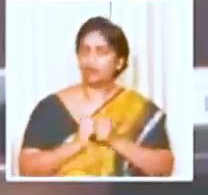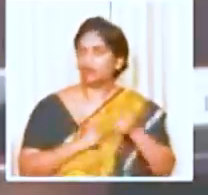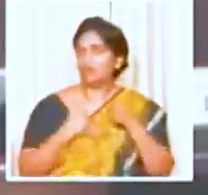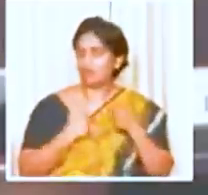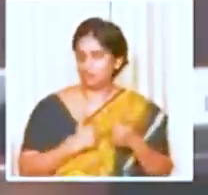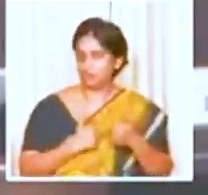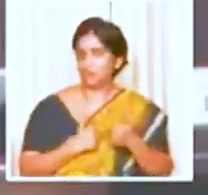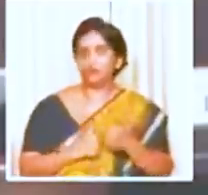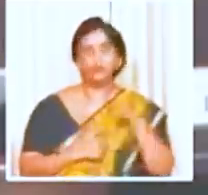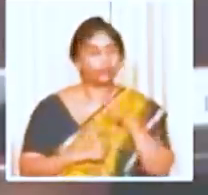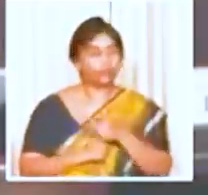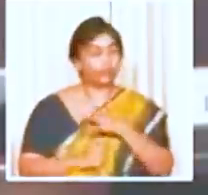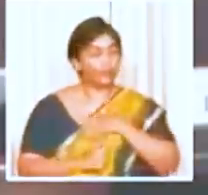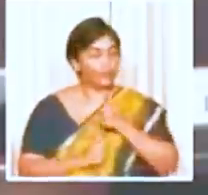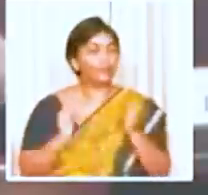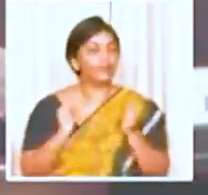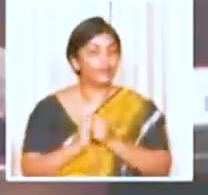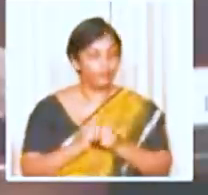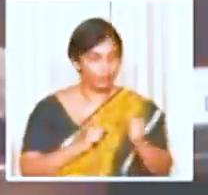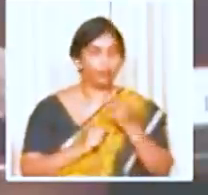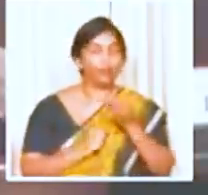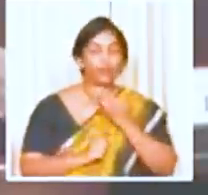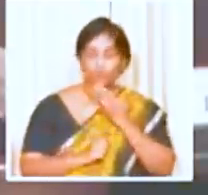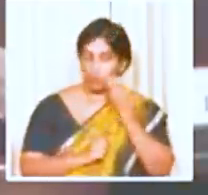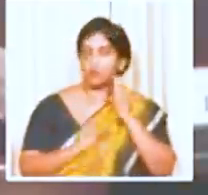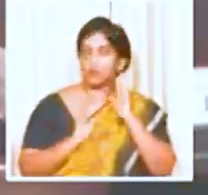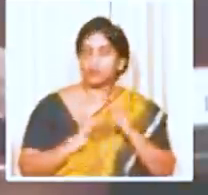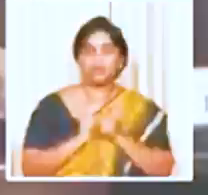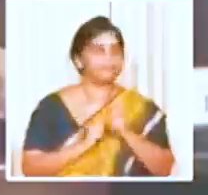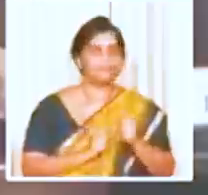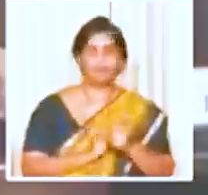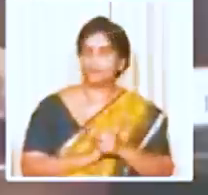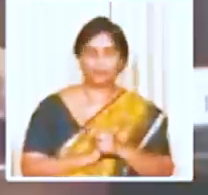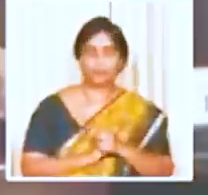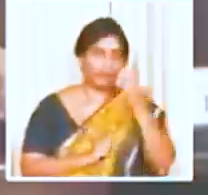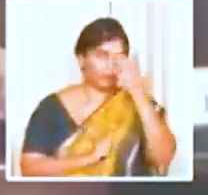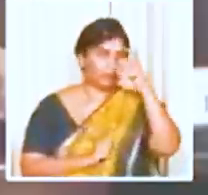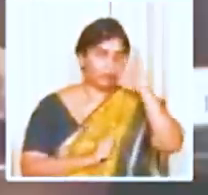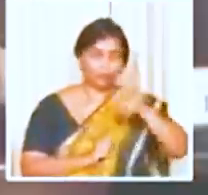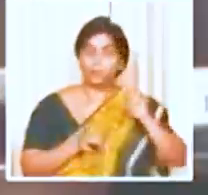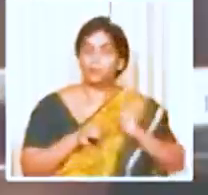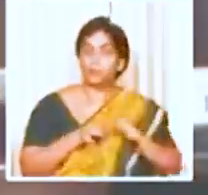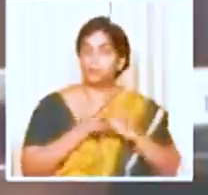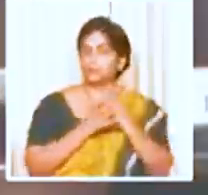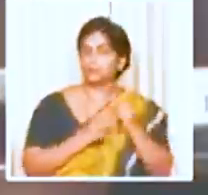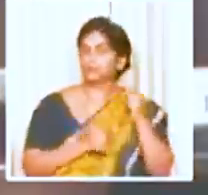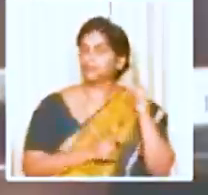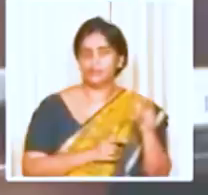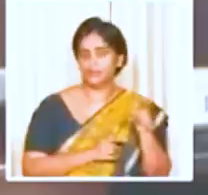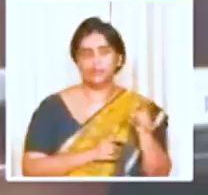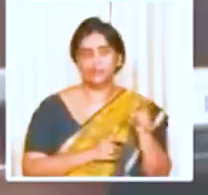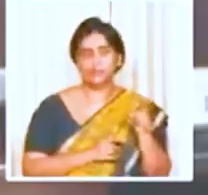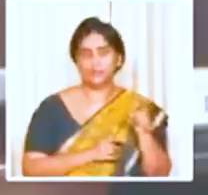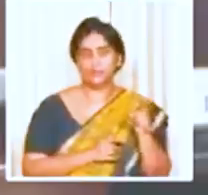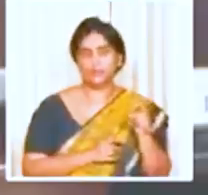அவர் செய்யவில்லை. ஏனென்றால் இந்த நாட்டிலே தமிழ் மக்களுடைய பிரச்சனையை தீர்க்க வேண்டும் என்று எந்த அவசியமும் அவருக்கு இல்லை. ஆனால் இன்று இந்த விவாதத்தை பற்றியும்